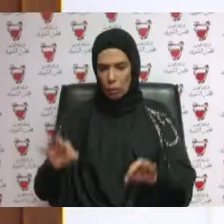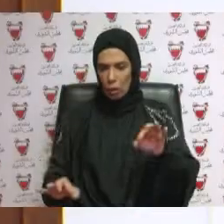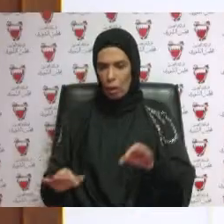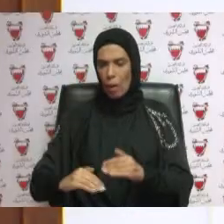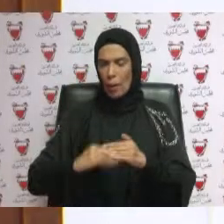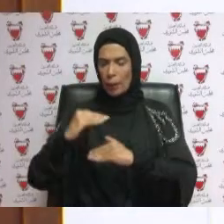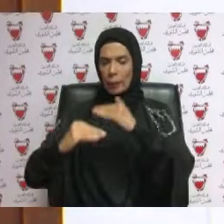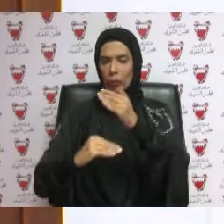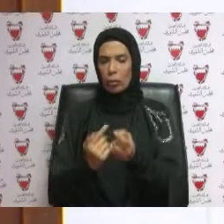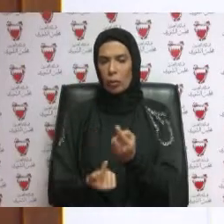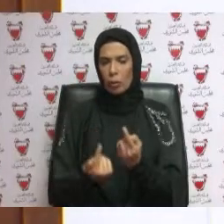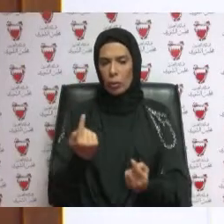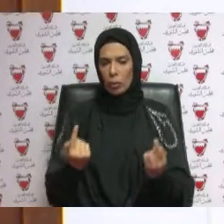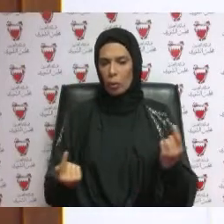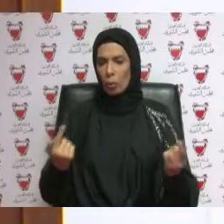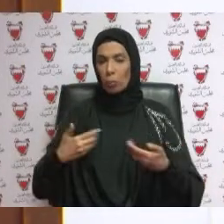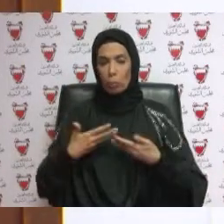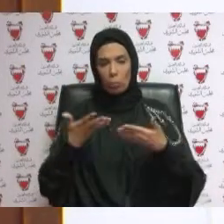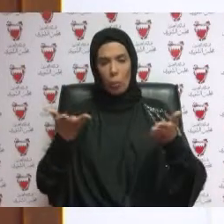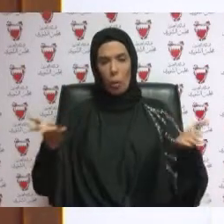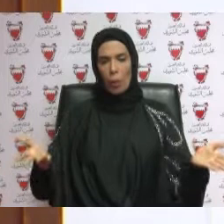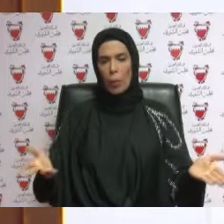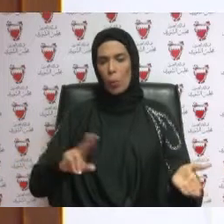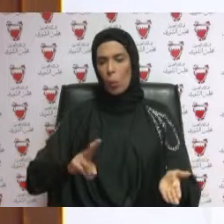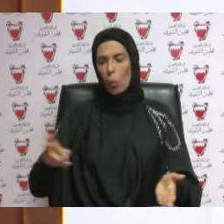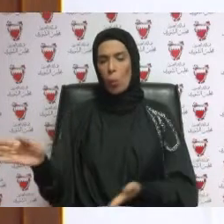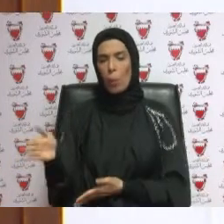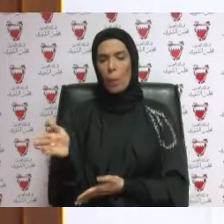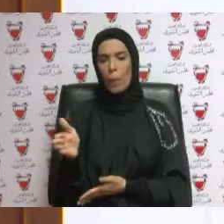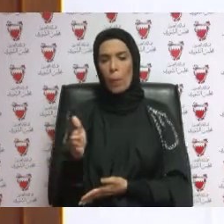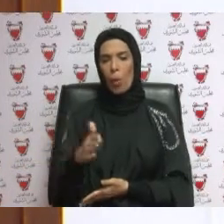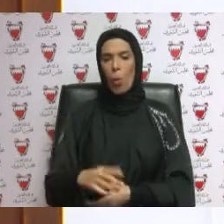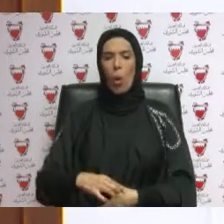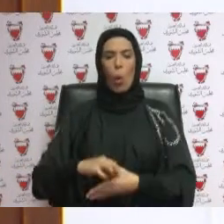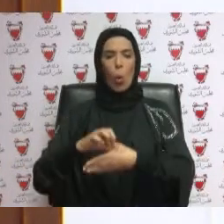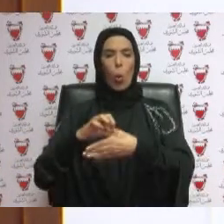القطاع الزراعي وإنتاج الغذاء النباتي والسمكي واللحوم